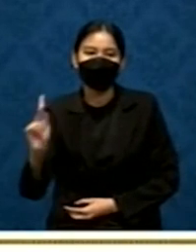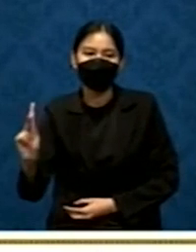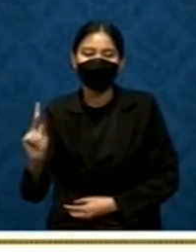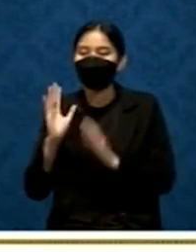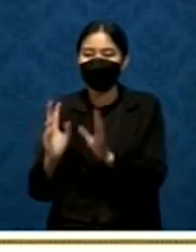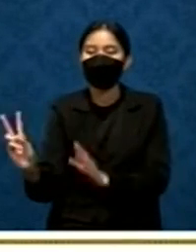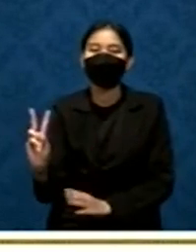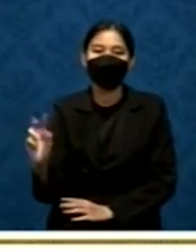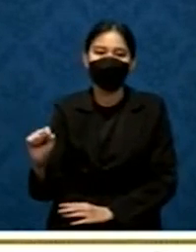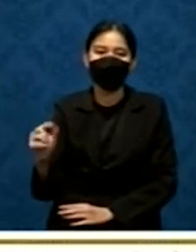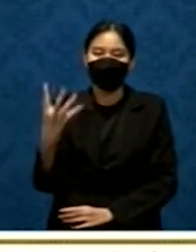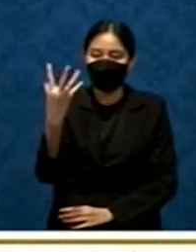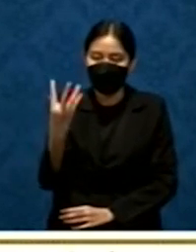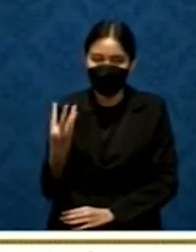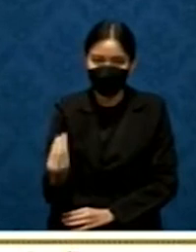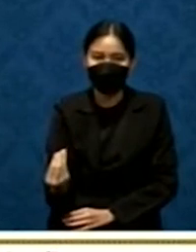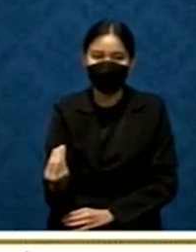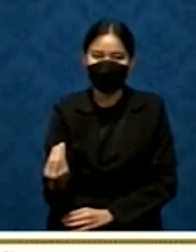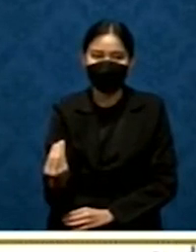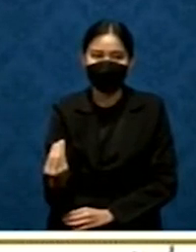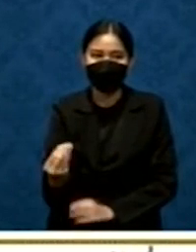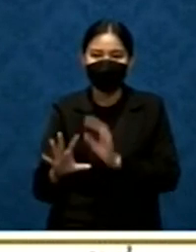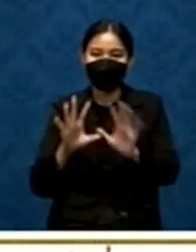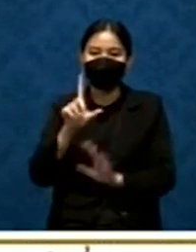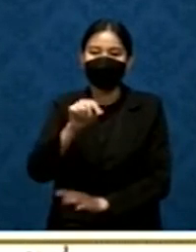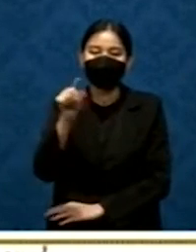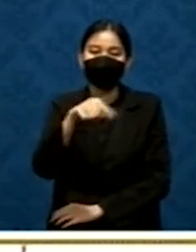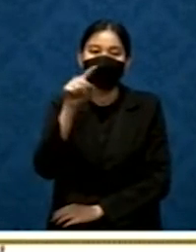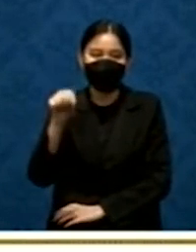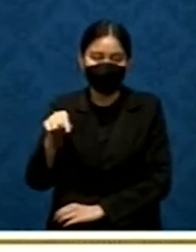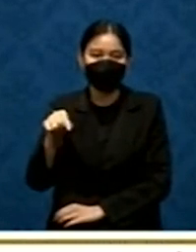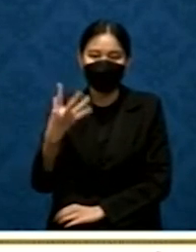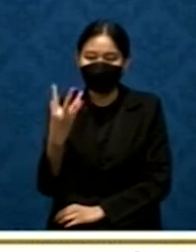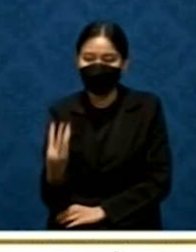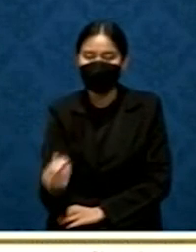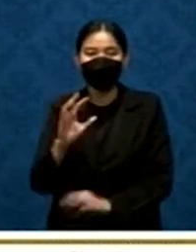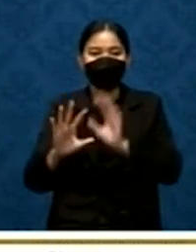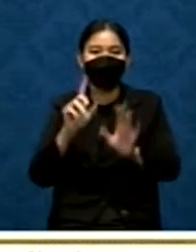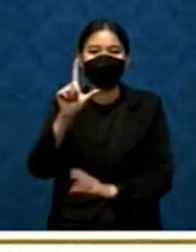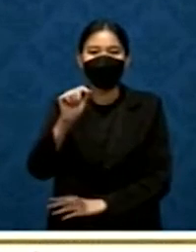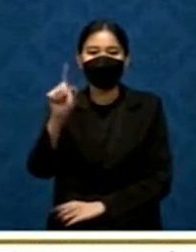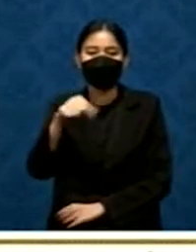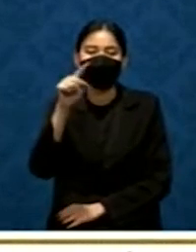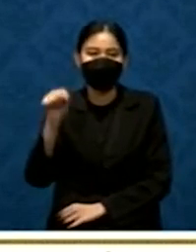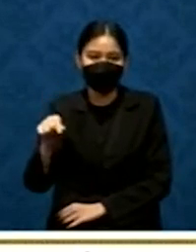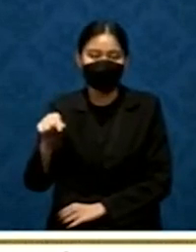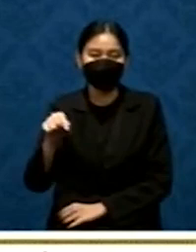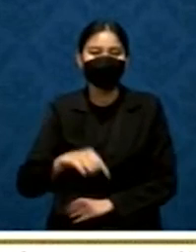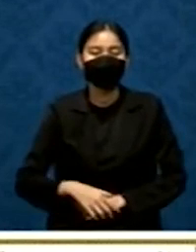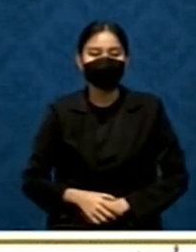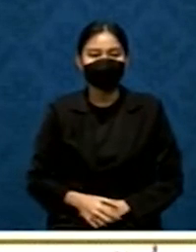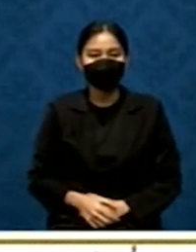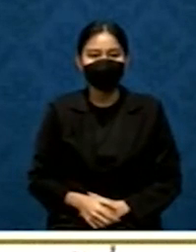นนะครับก็ประมาณ 20% แล้วเขาน้ำหนักลดไป 20% ในก